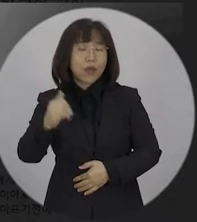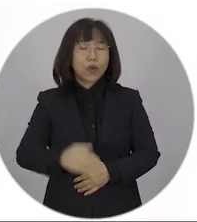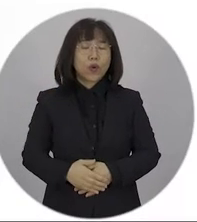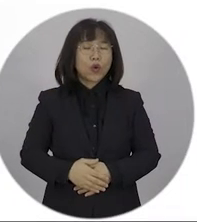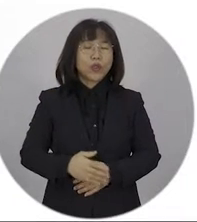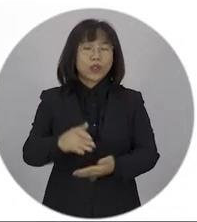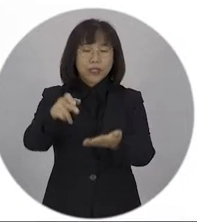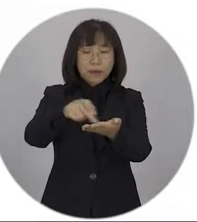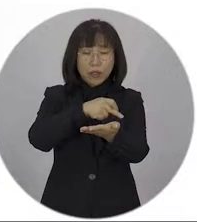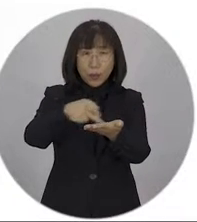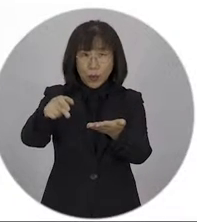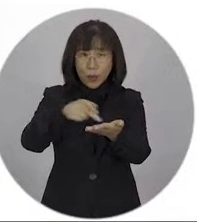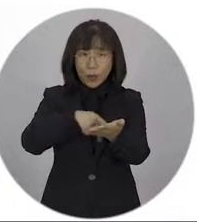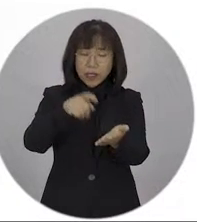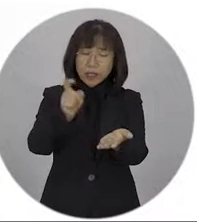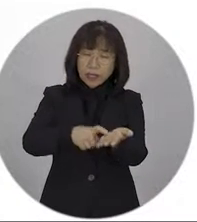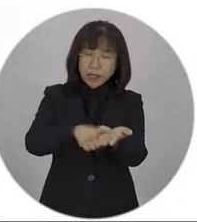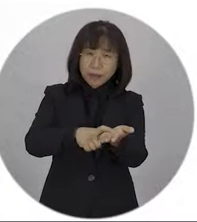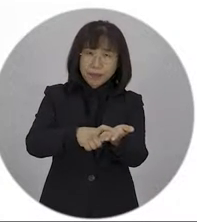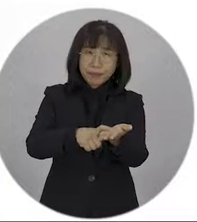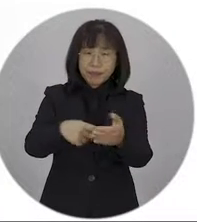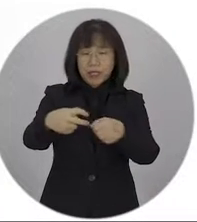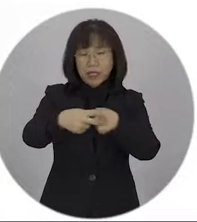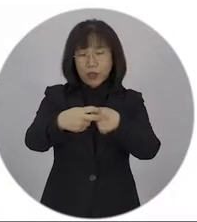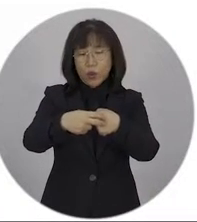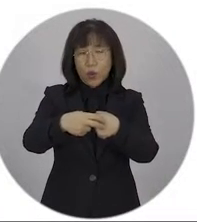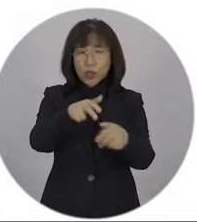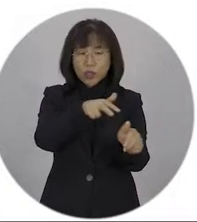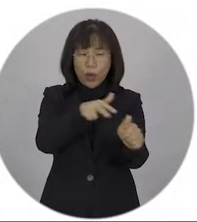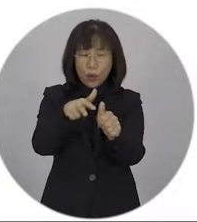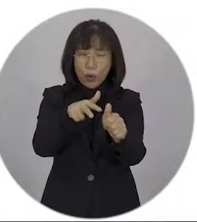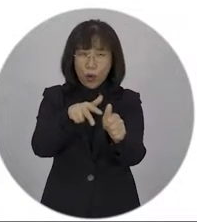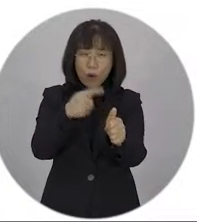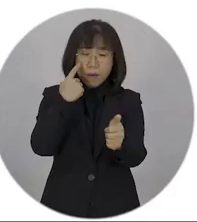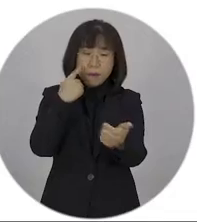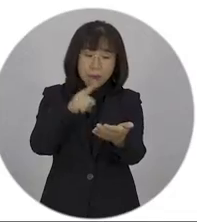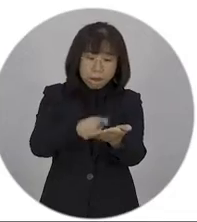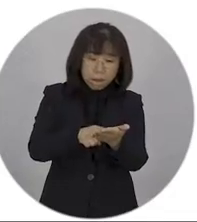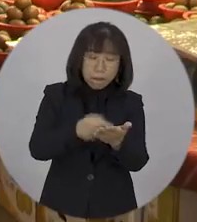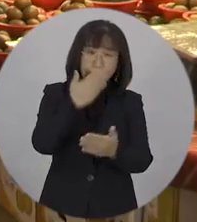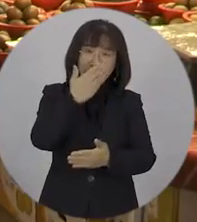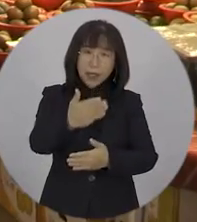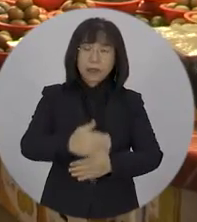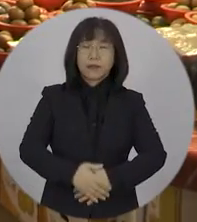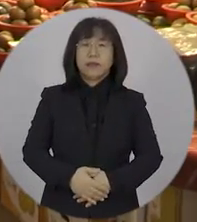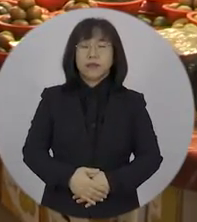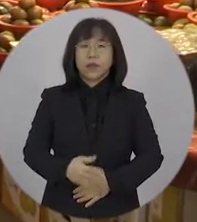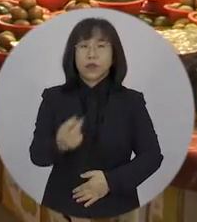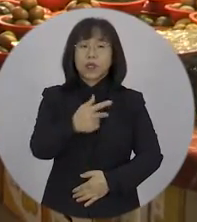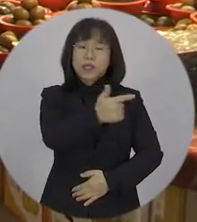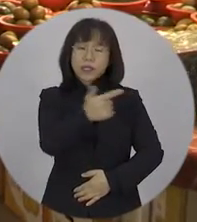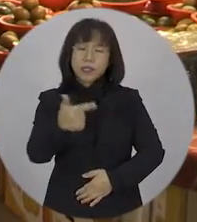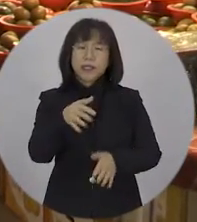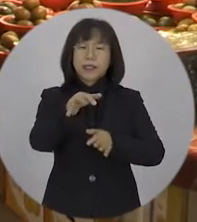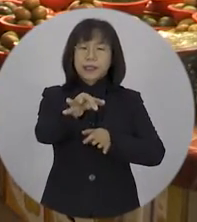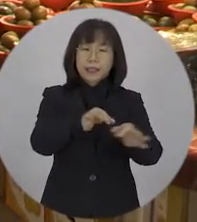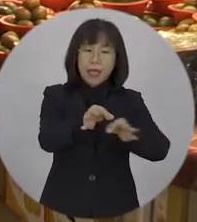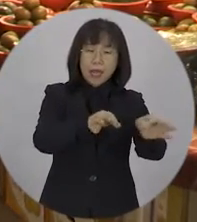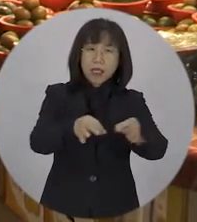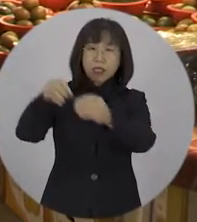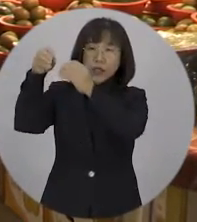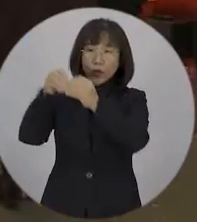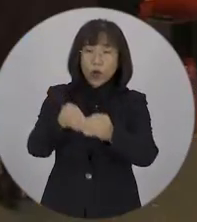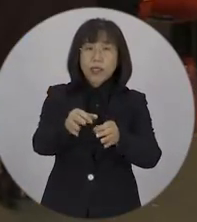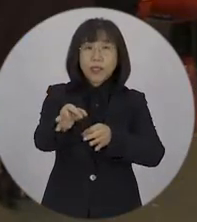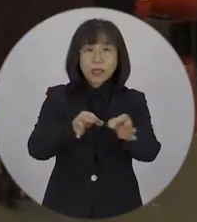어플리케이션 응급의료 정보제공 에서 확인할 수 있습니다 또한 강서구는 대형 유통업체와 전통시장에